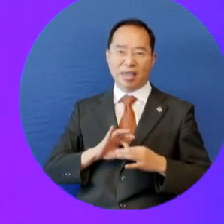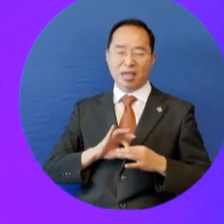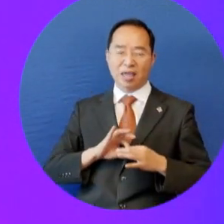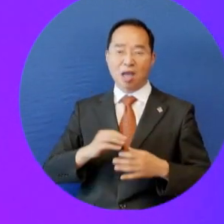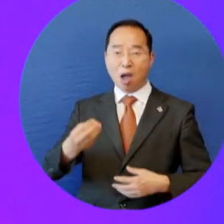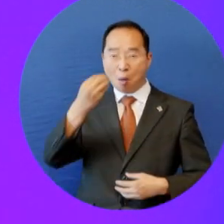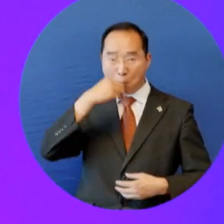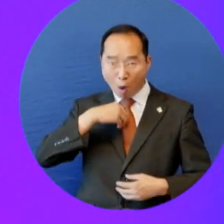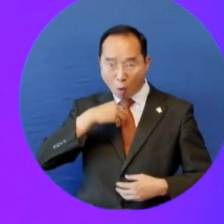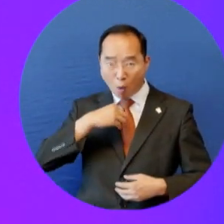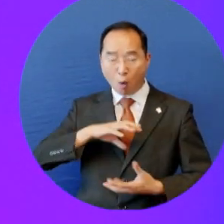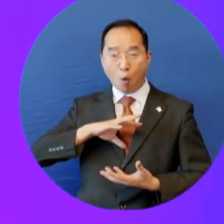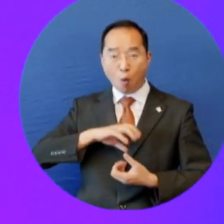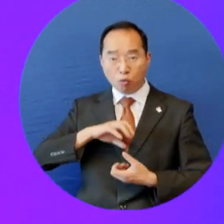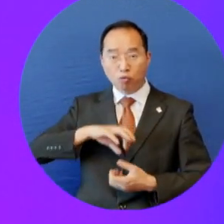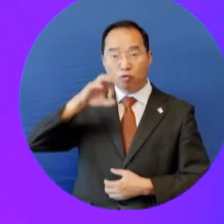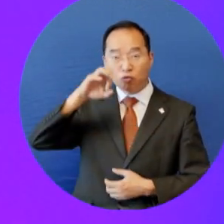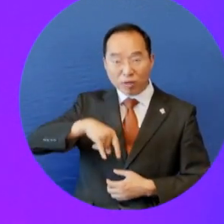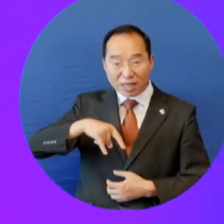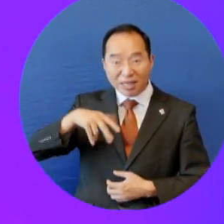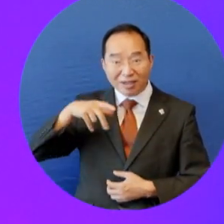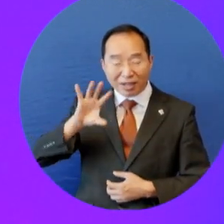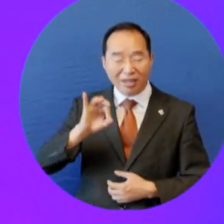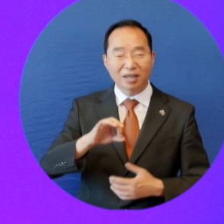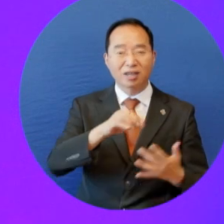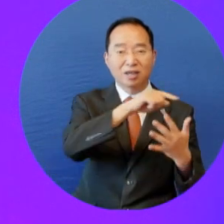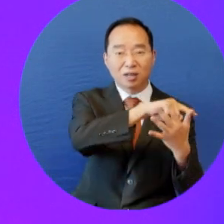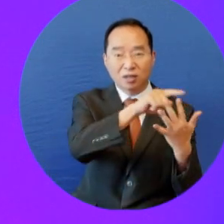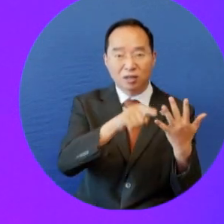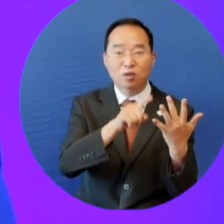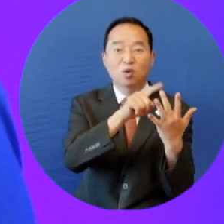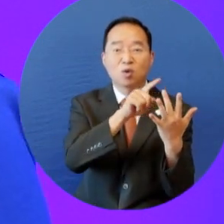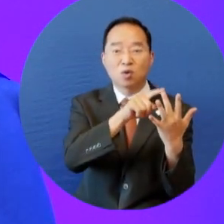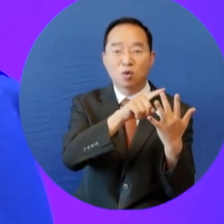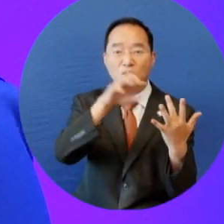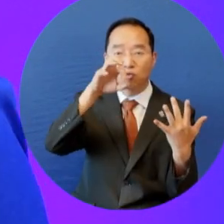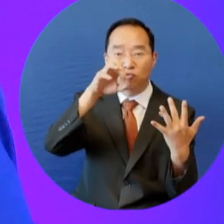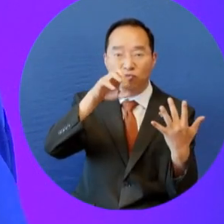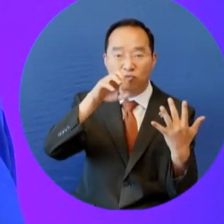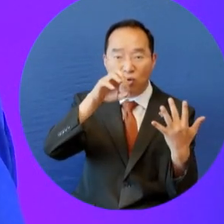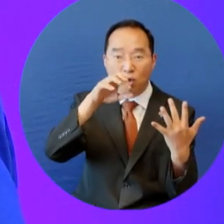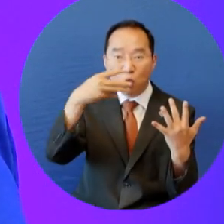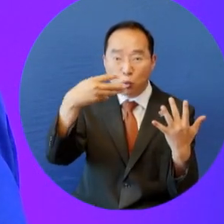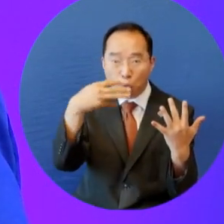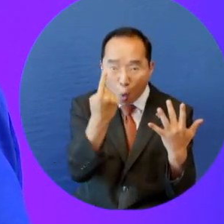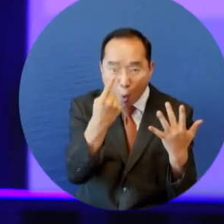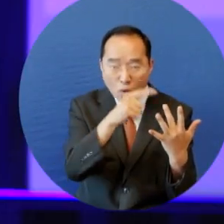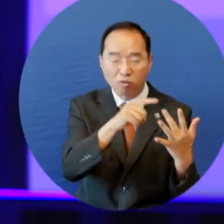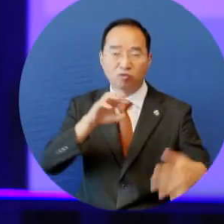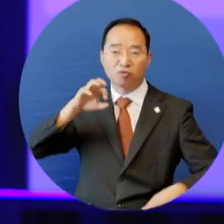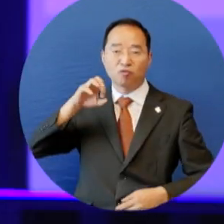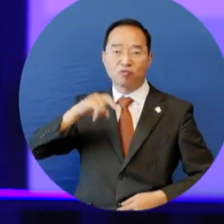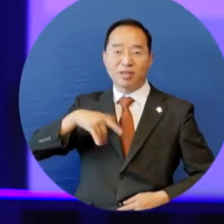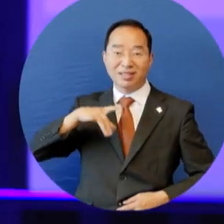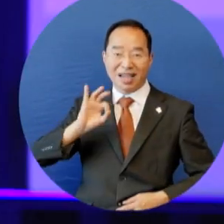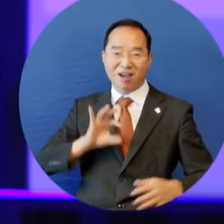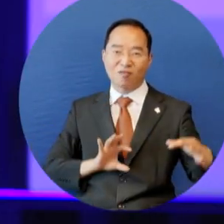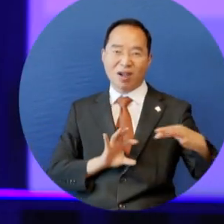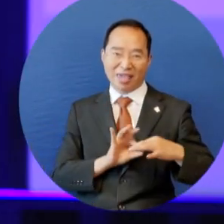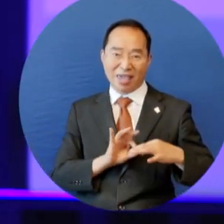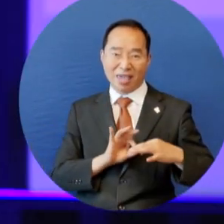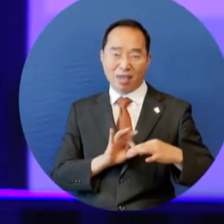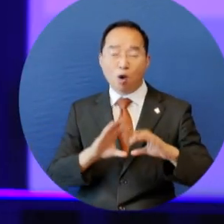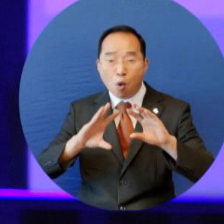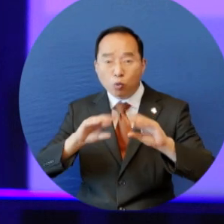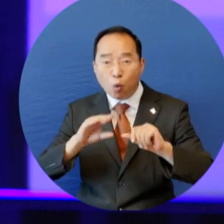즉, 먹고 소화를 시키는 위장이 오행의 에너지 중에서는 토에 해당이 되는데요. 토라고 하는